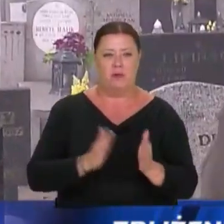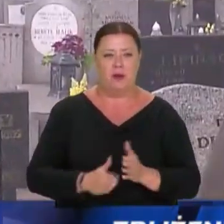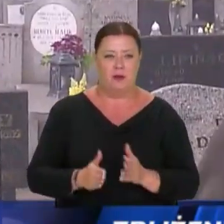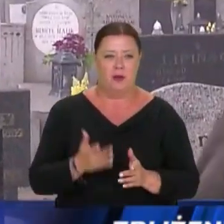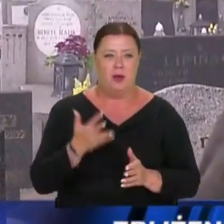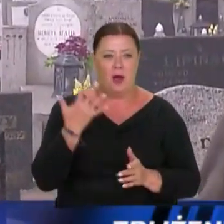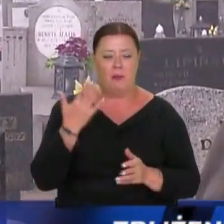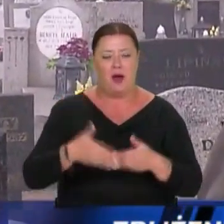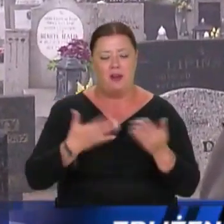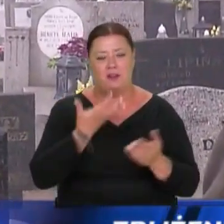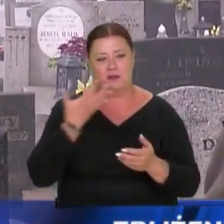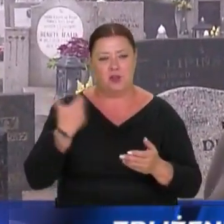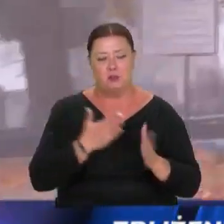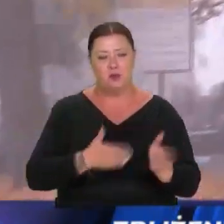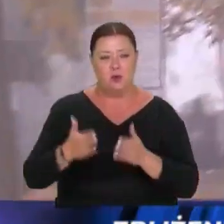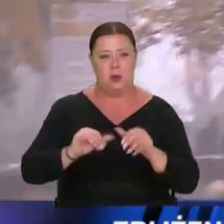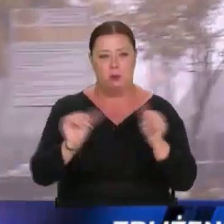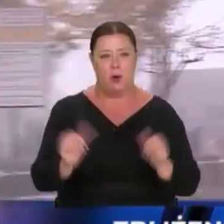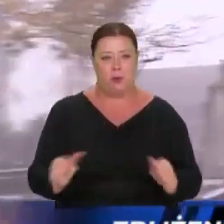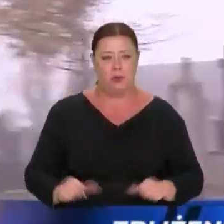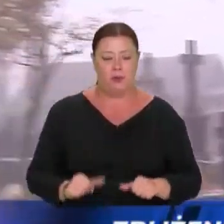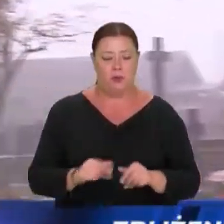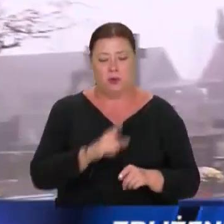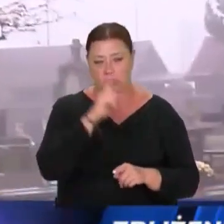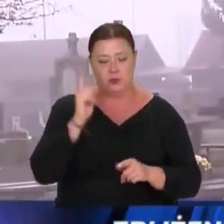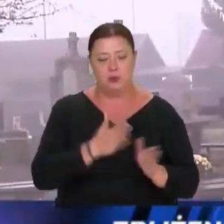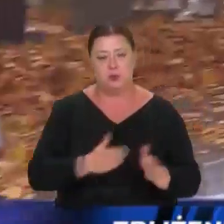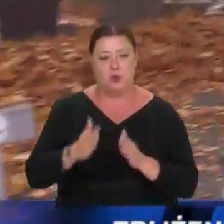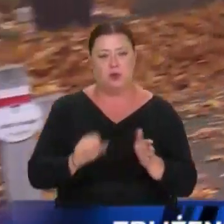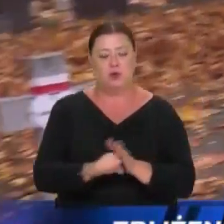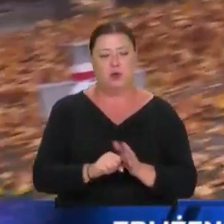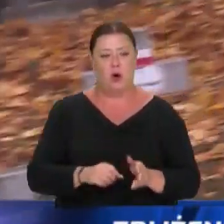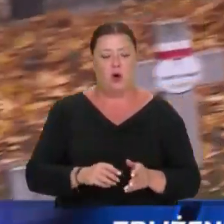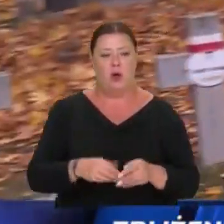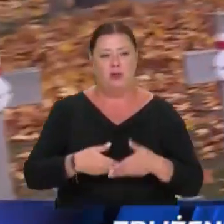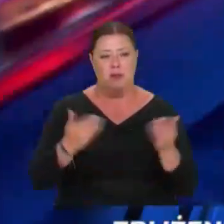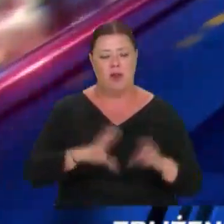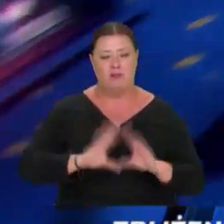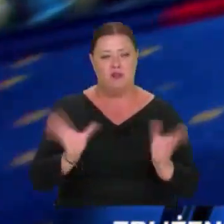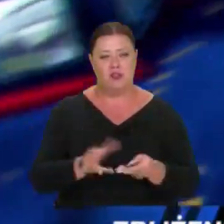ogarniamy pomniki. Mieszkańcy przygotowują się do Dnia Wszystkich Świętych.